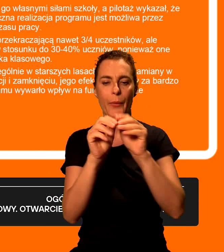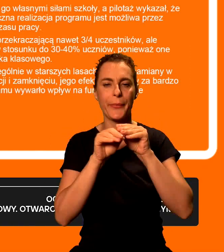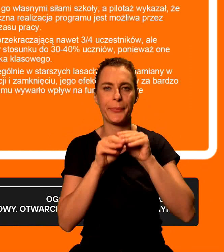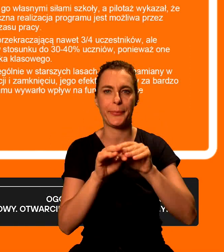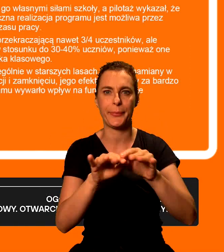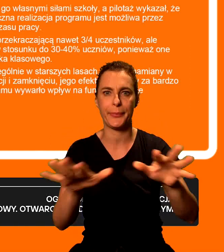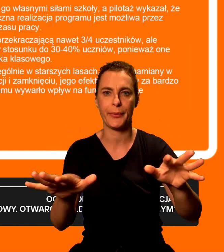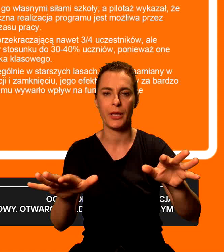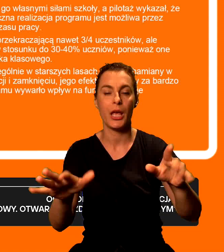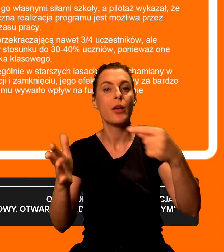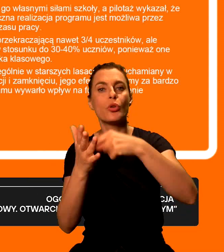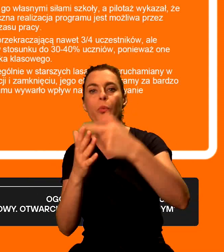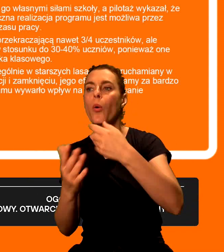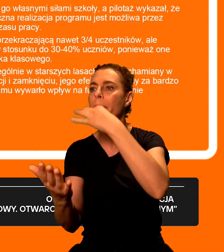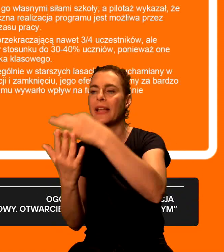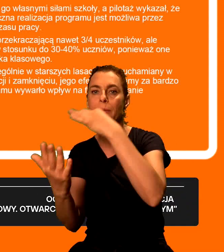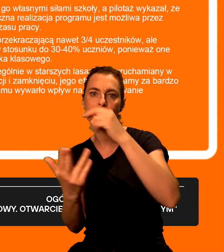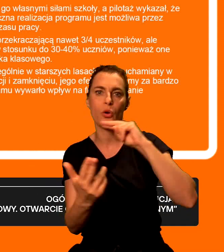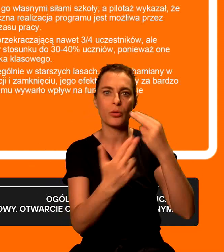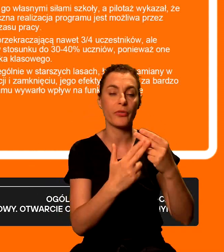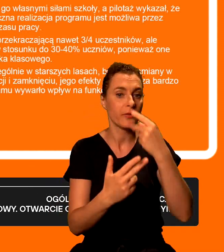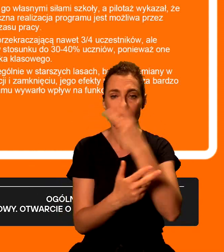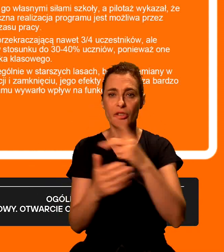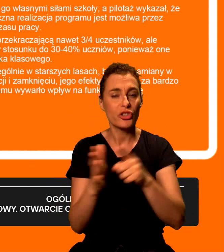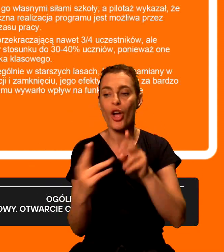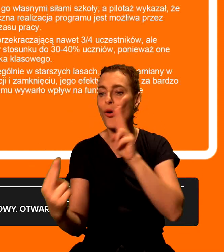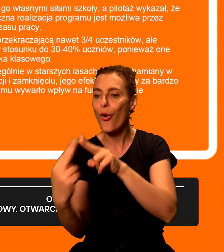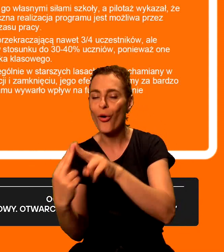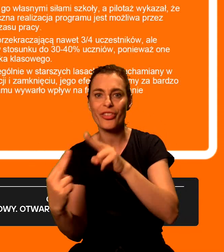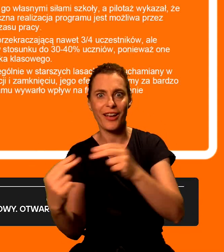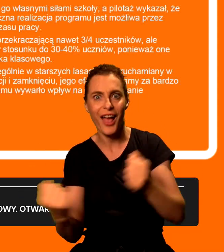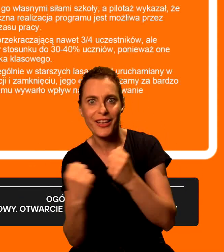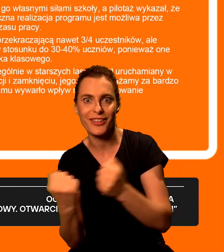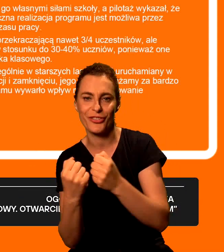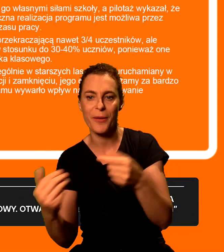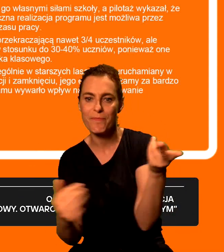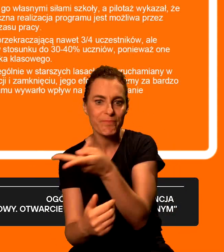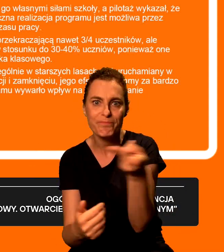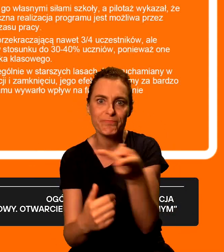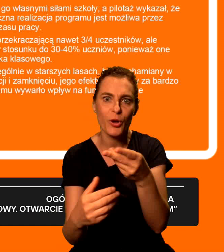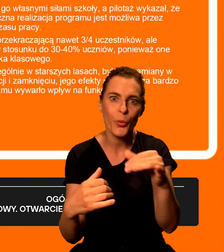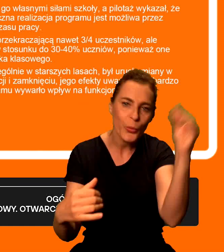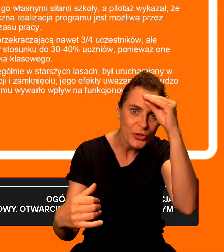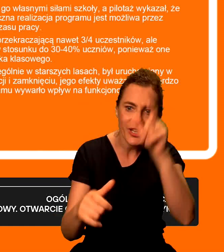po tej ewaluacji, po tych odpowiedziach na pytania. Program aktywuje kontakt między uczniami, otwiera komunikację uczniów i